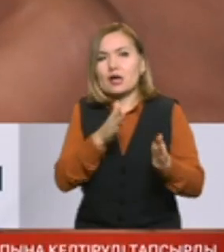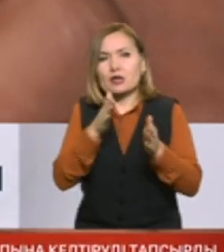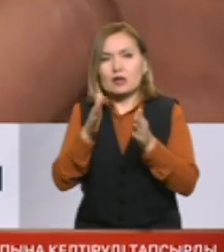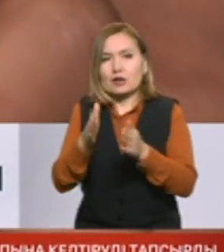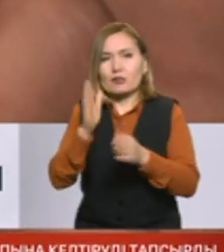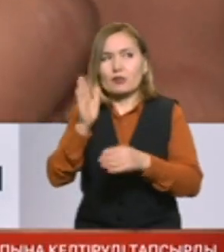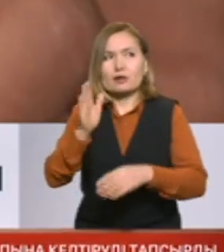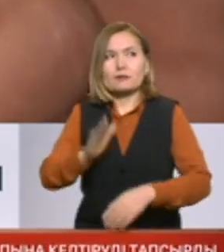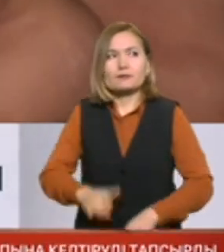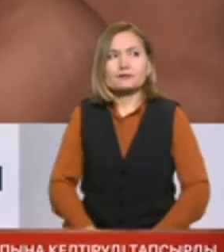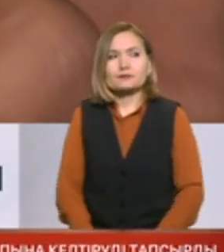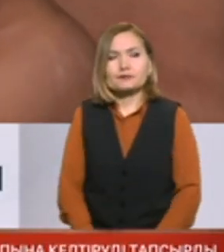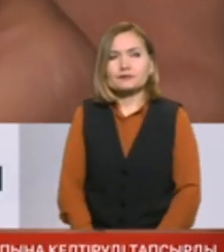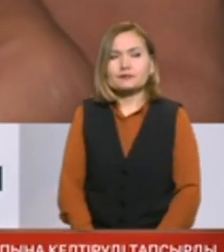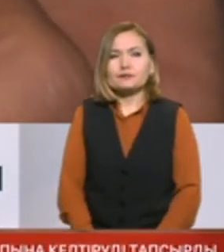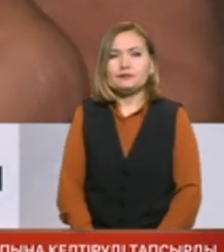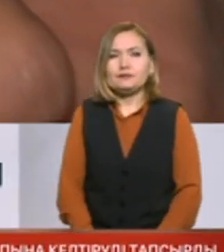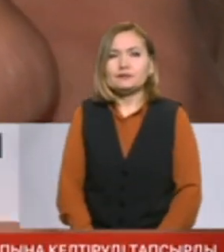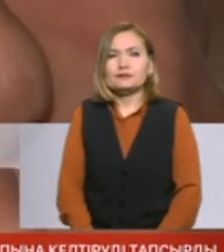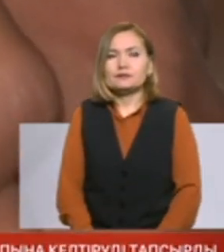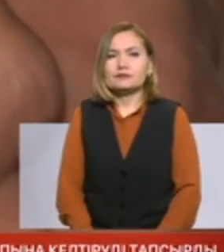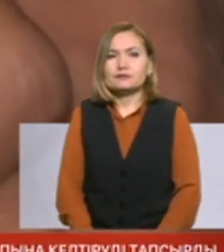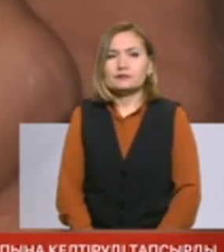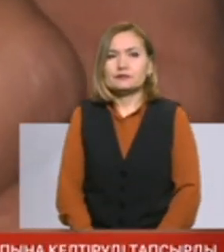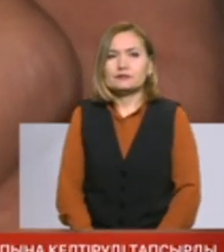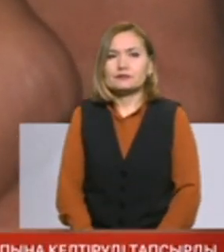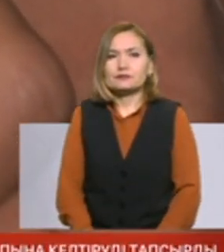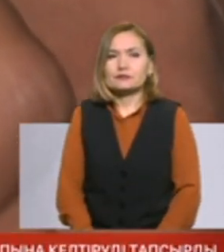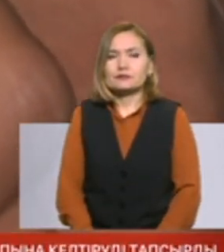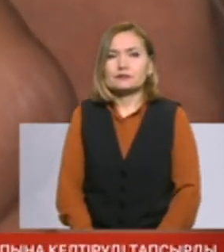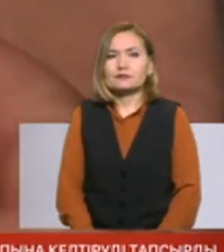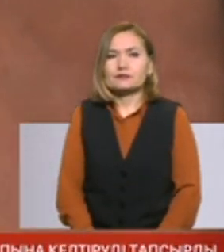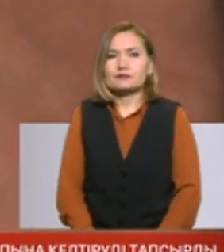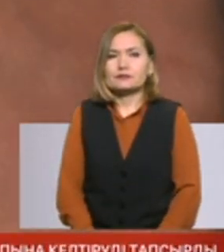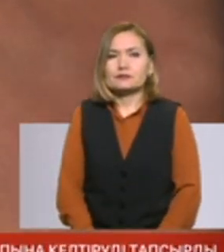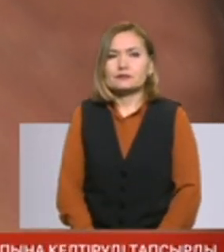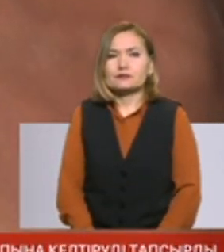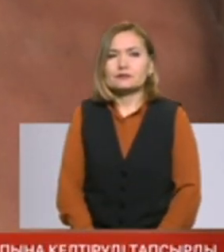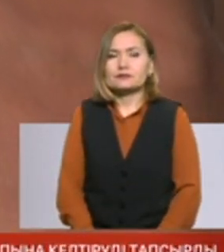жылжиды. Асима Нұрбайқызы, Дәулетбек Әбдірахманов, Қазақстан ұлттық телеарнасы.